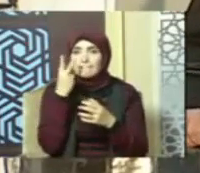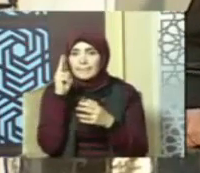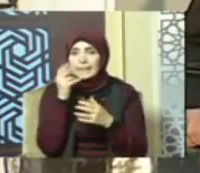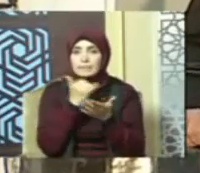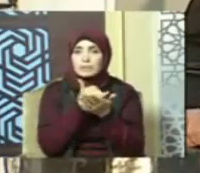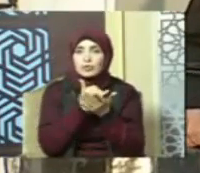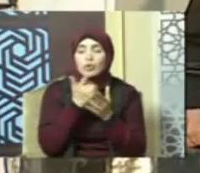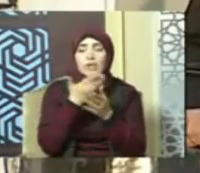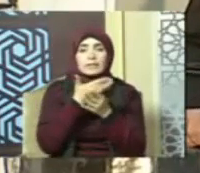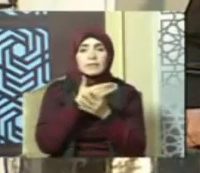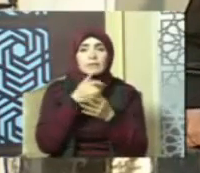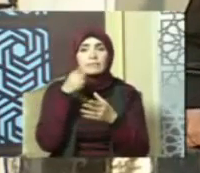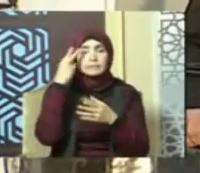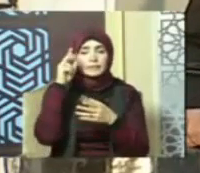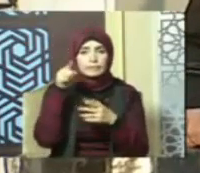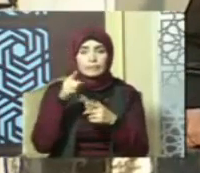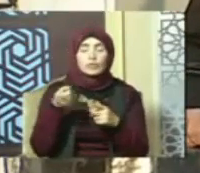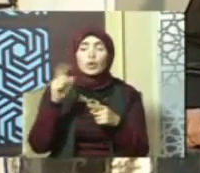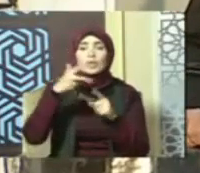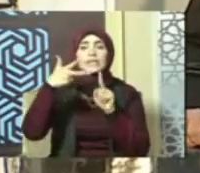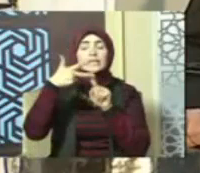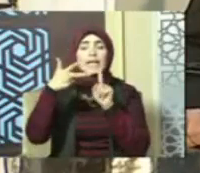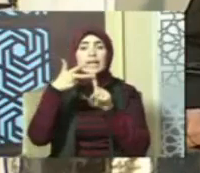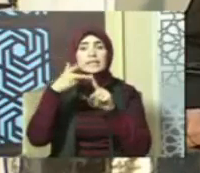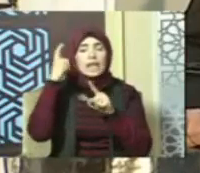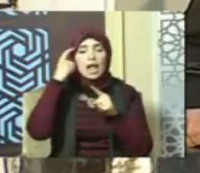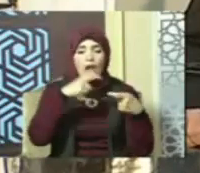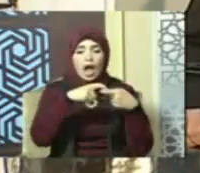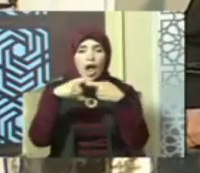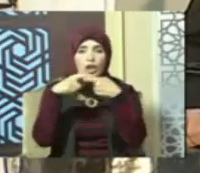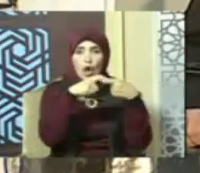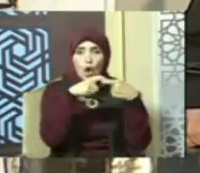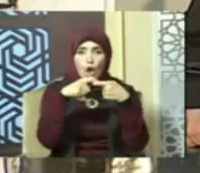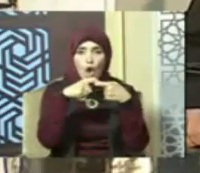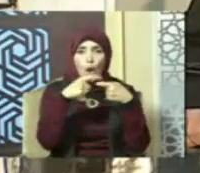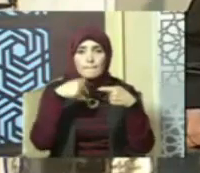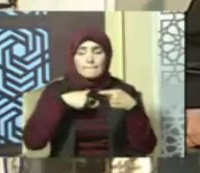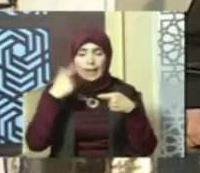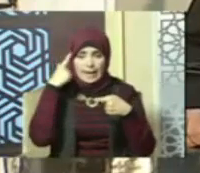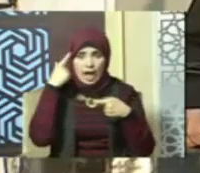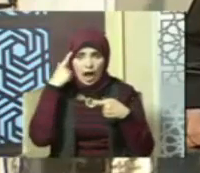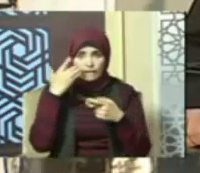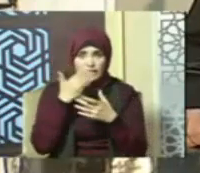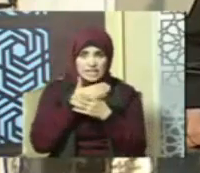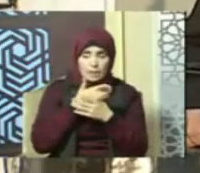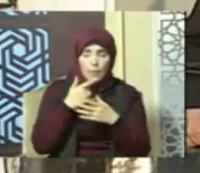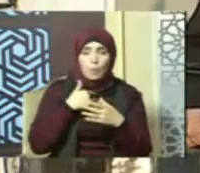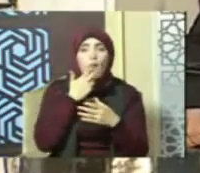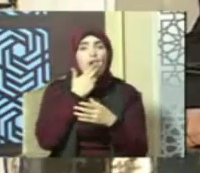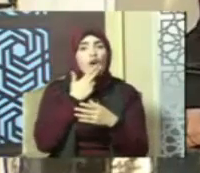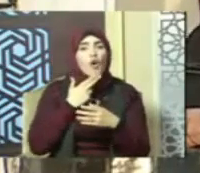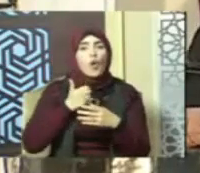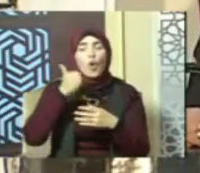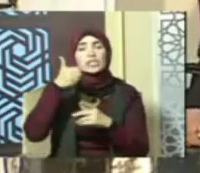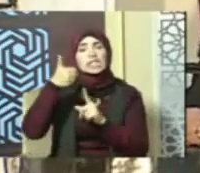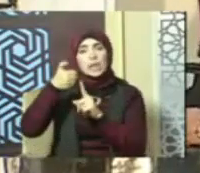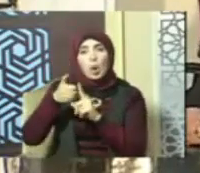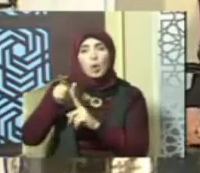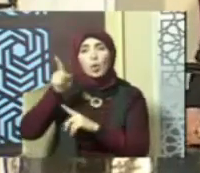العلاقة بين الأخذ بالأسباب وحسن التوكل على الله عز